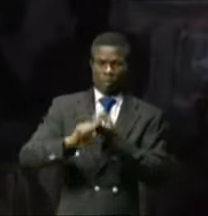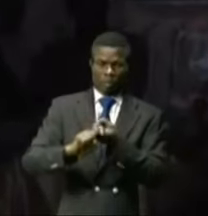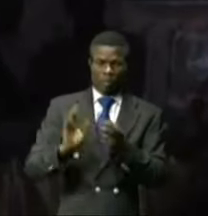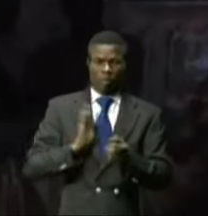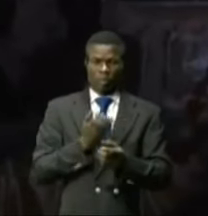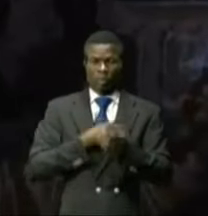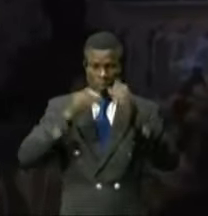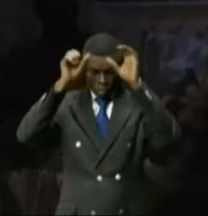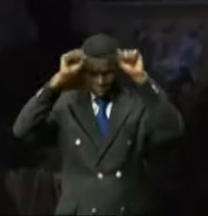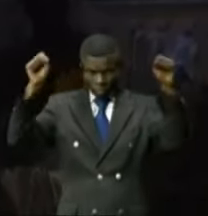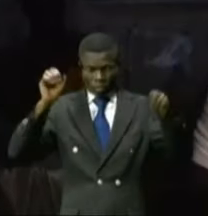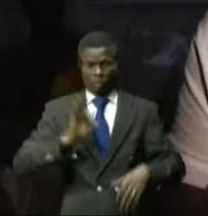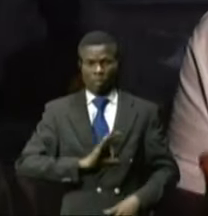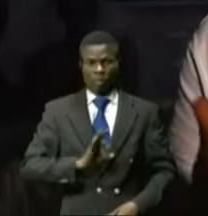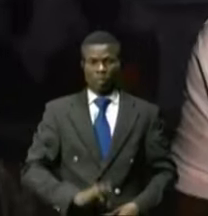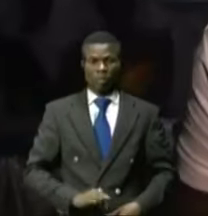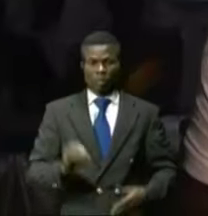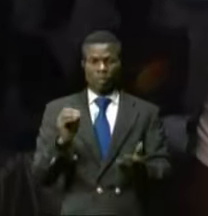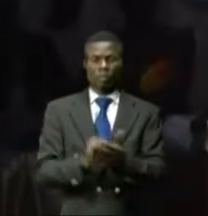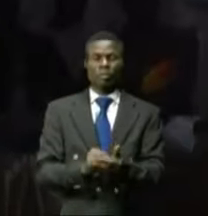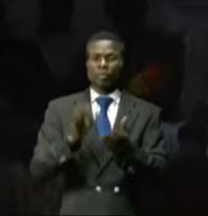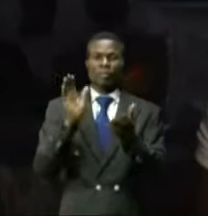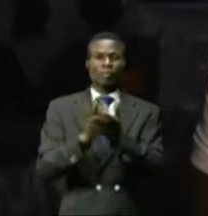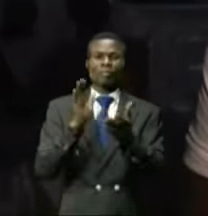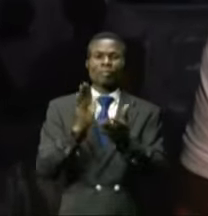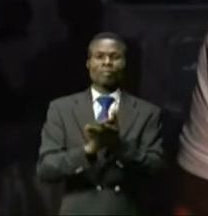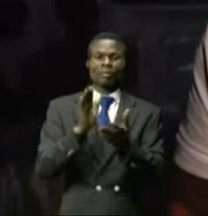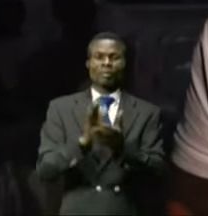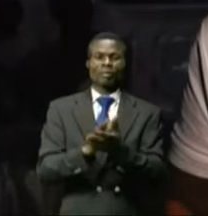notre président Félix Antoine Tshisekedi Tshilombo,